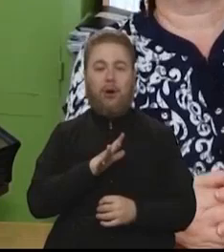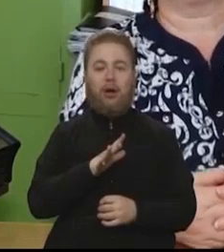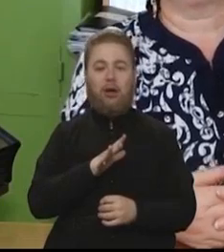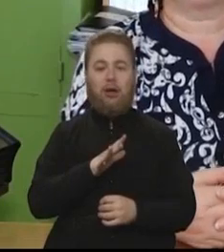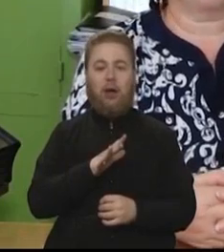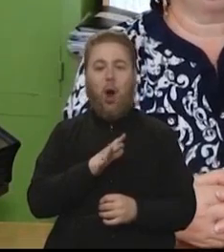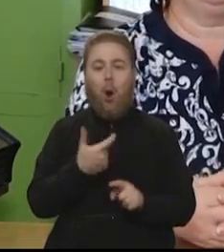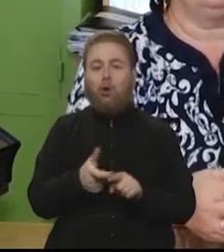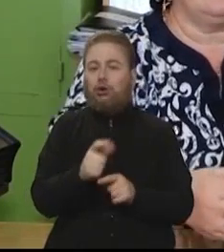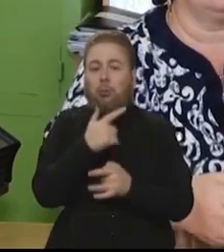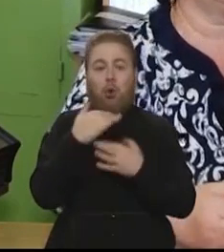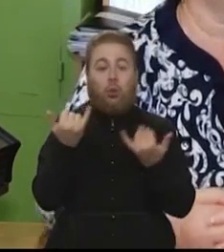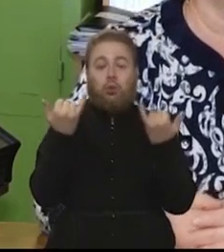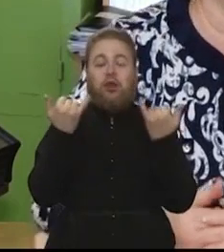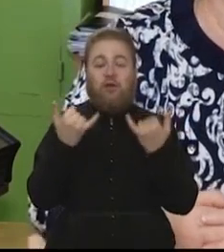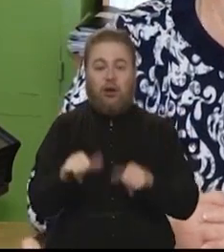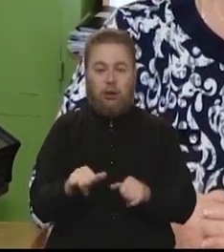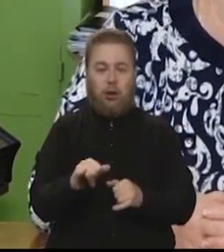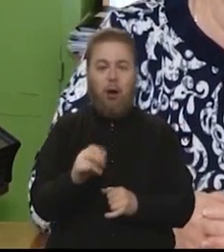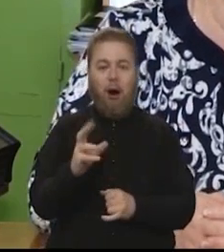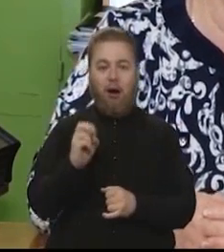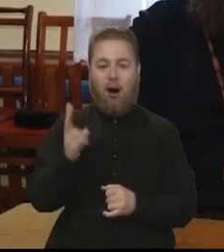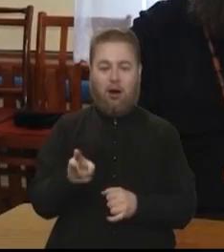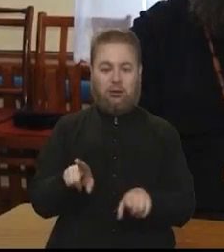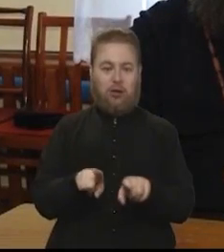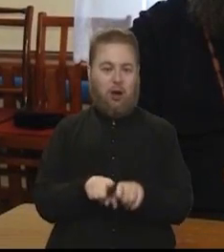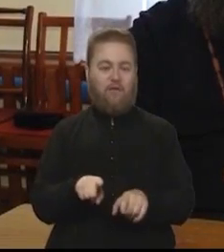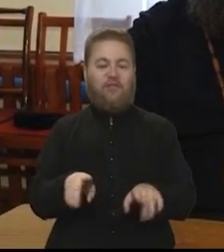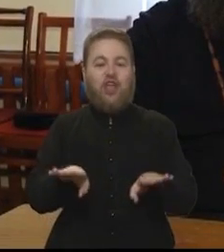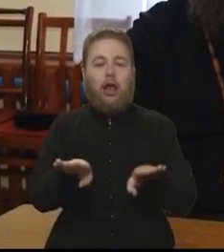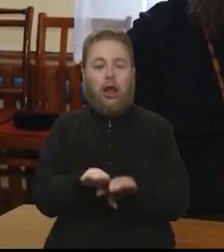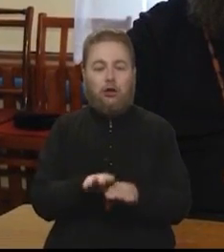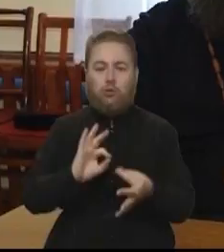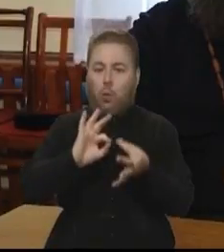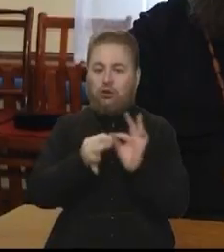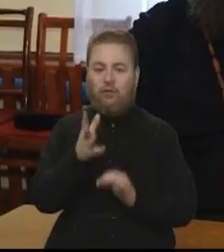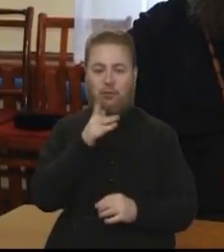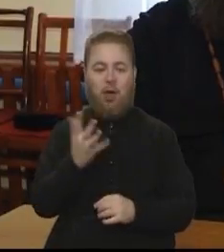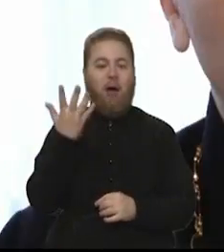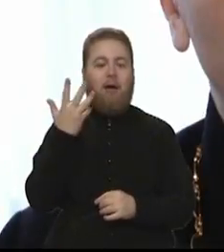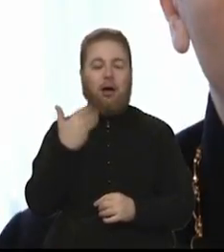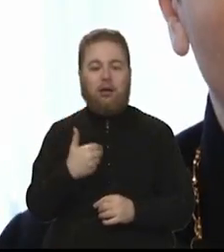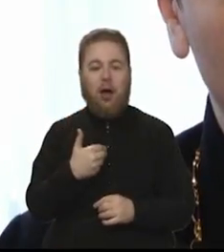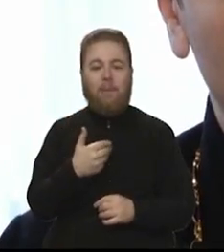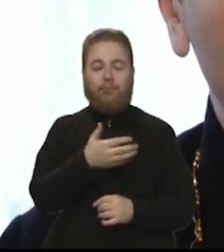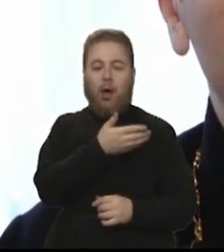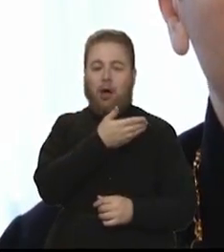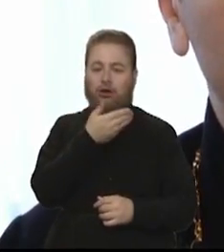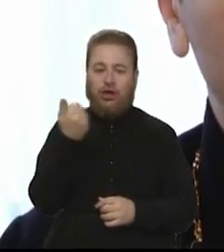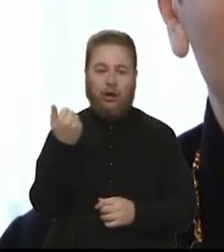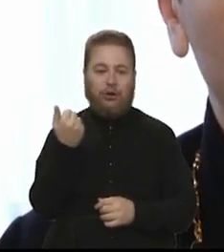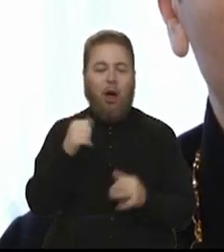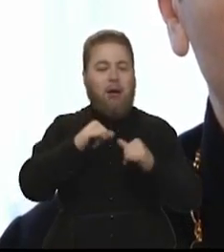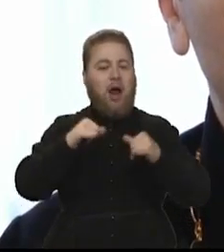вот, очень многие удивлены, что как это вроде бы в такие вот сложные времена, когда нет там